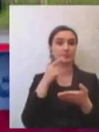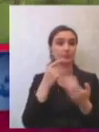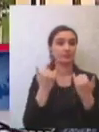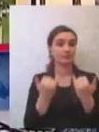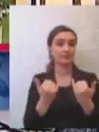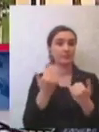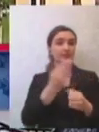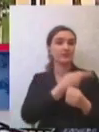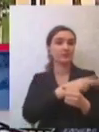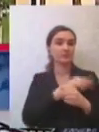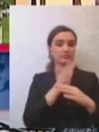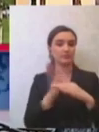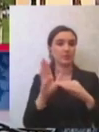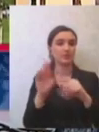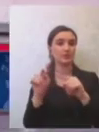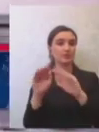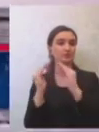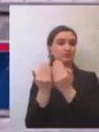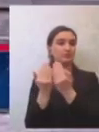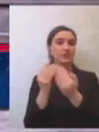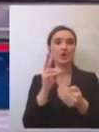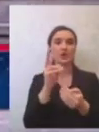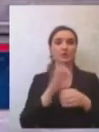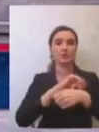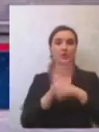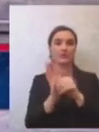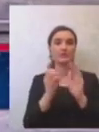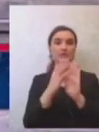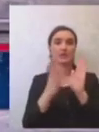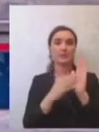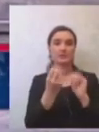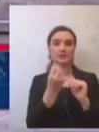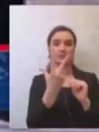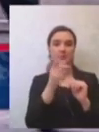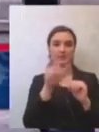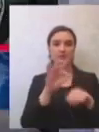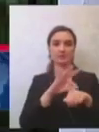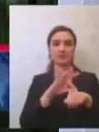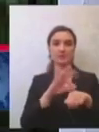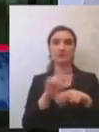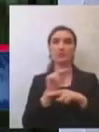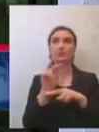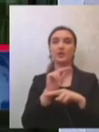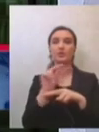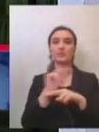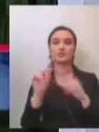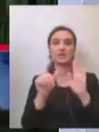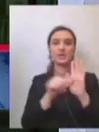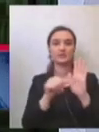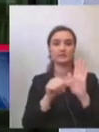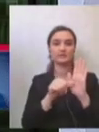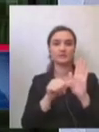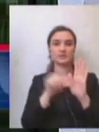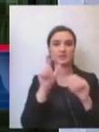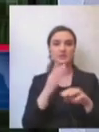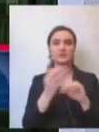კლინიკის ბოქსირებულ განყოფილებაში COVID-19-ის დიაგნოზით 13 პაციენტი მკურნალობს, მათგან 6 არის 18 წლამდე პაციენტი